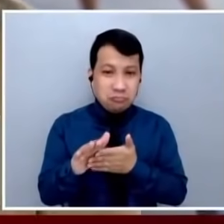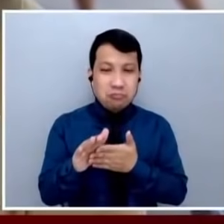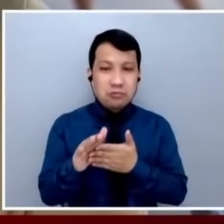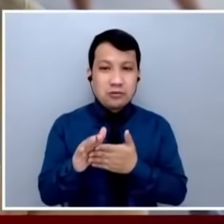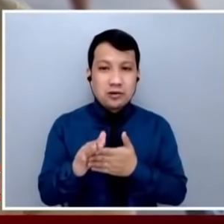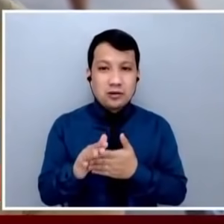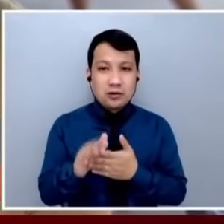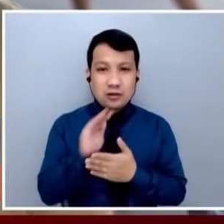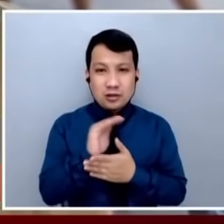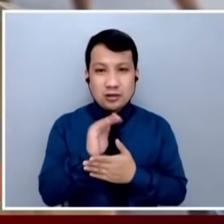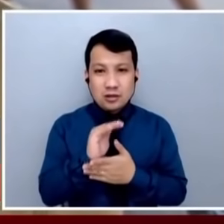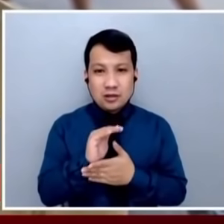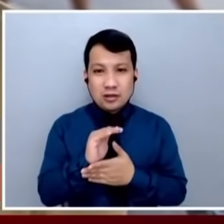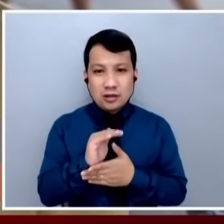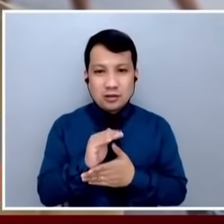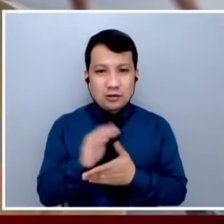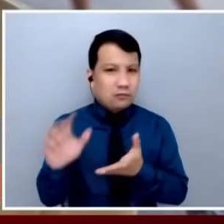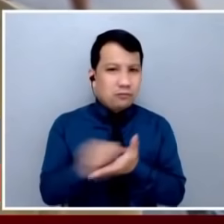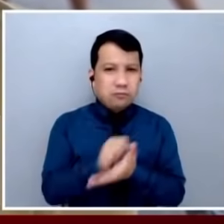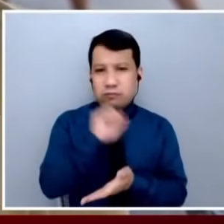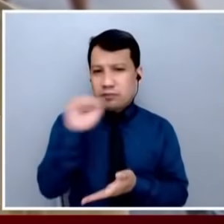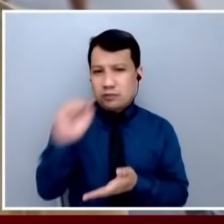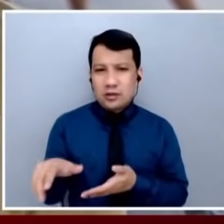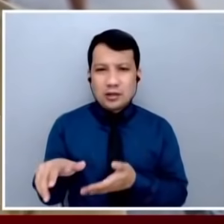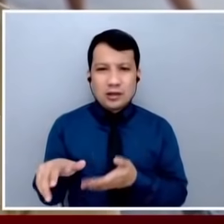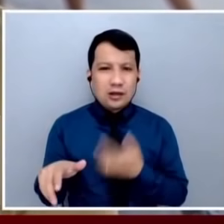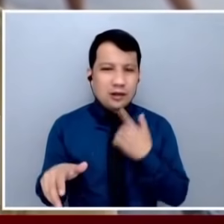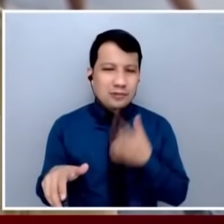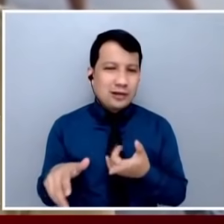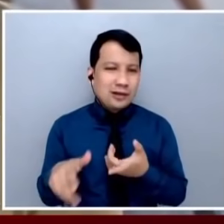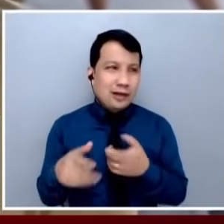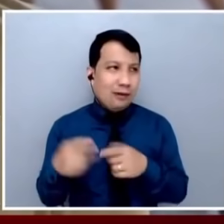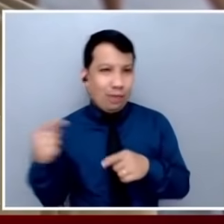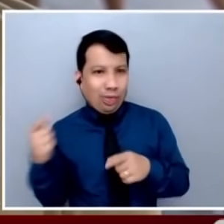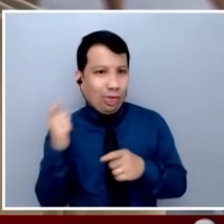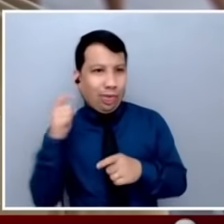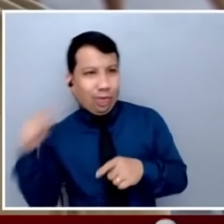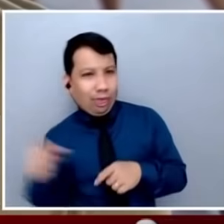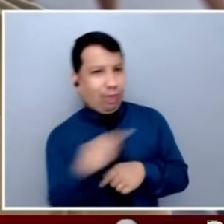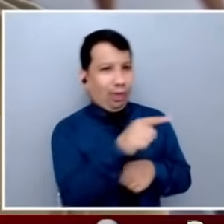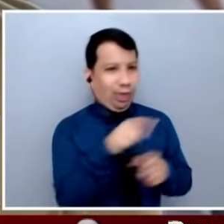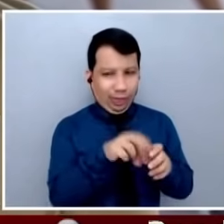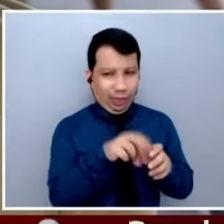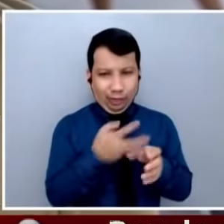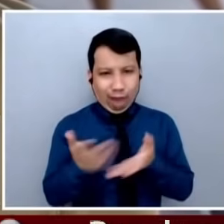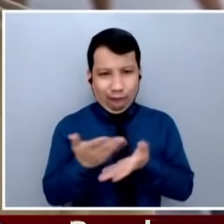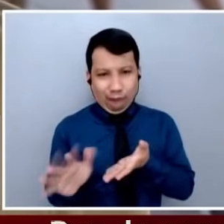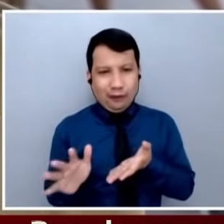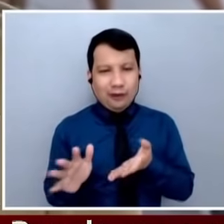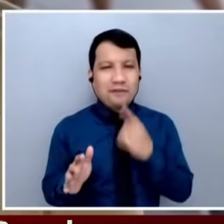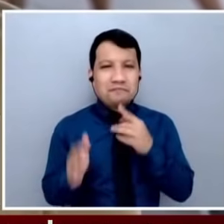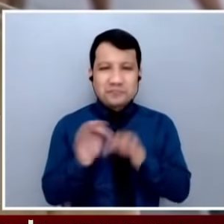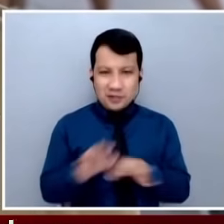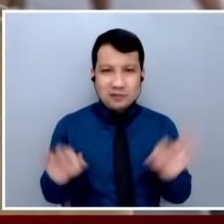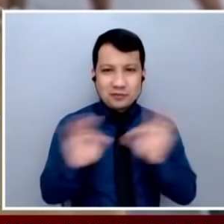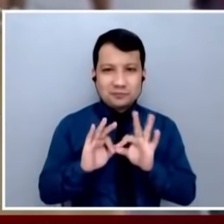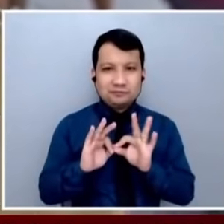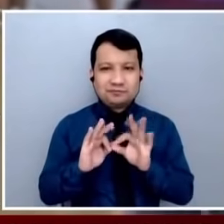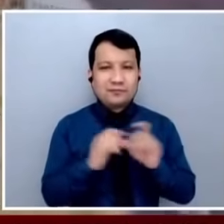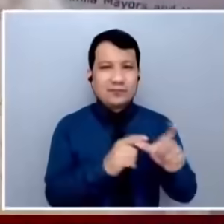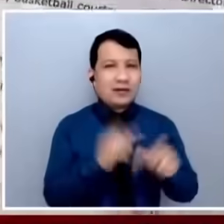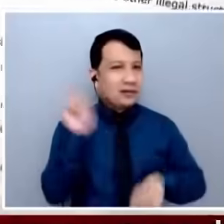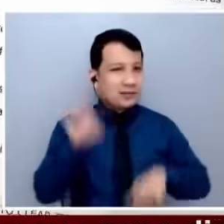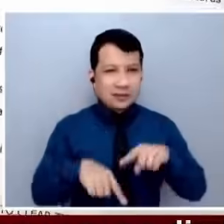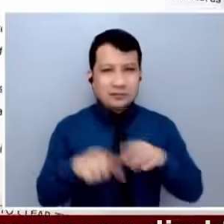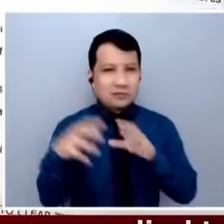may imdad, natatapon ko lahat ng ano namin eh, paninda sa katakbo ko. Kaya mas maganda, yun ang patakaran na hindi na kami